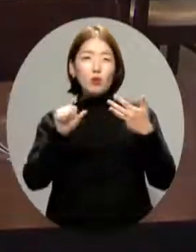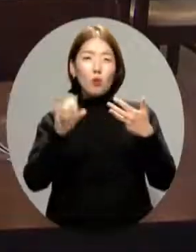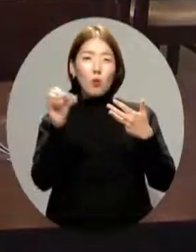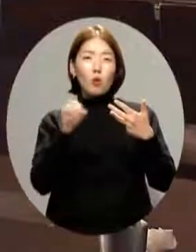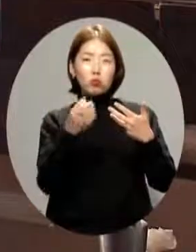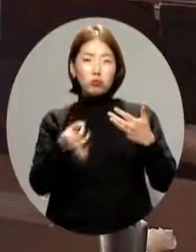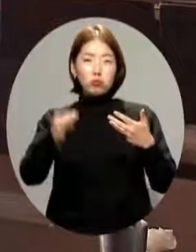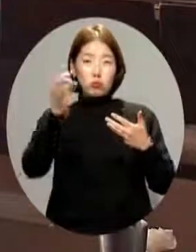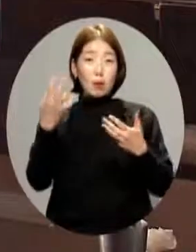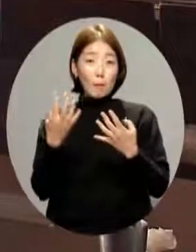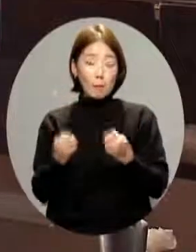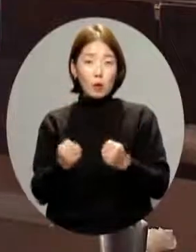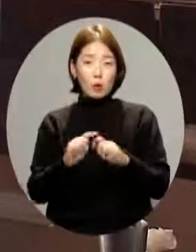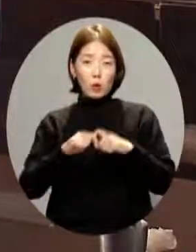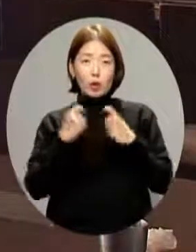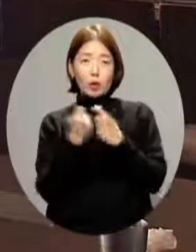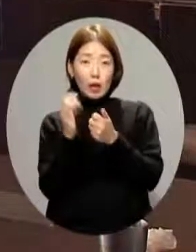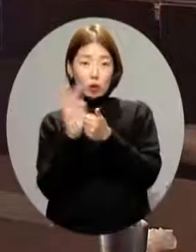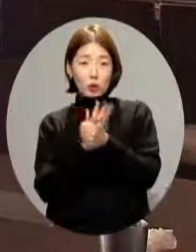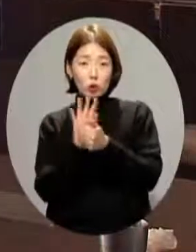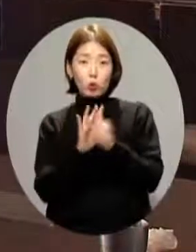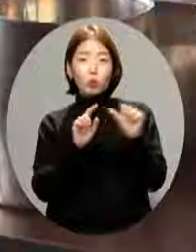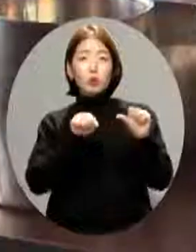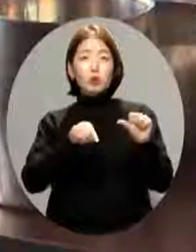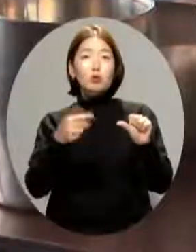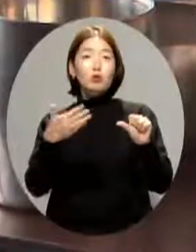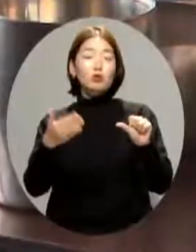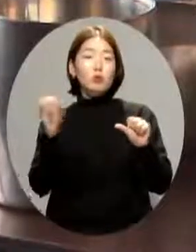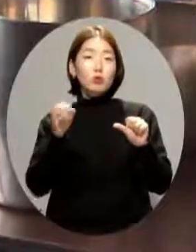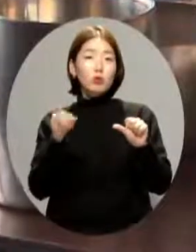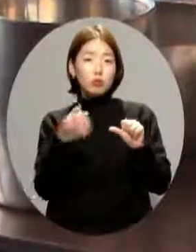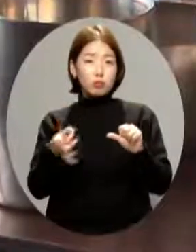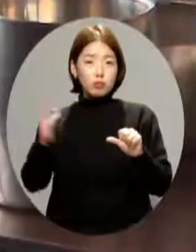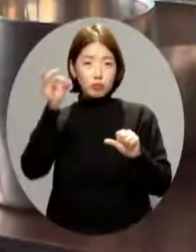상승한 데다 개인 서비스 분야는 5.9% 올랐습니다